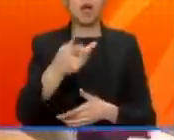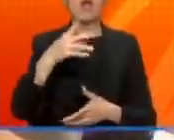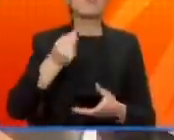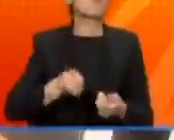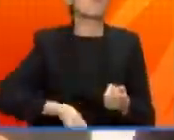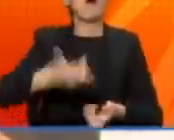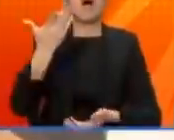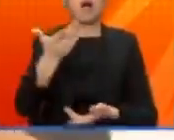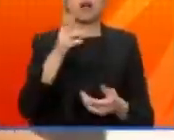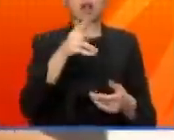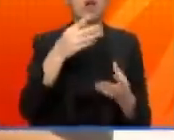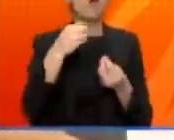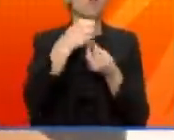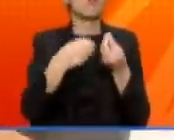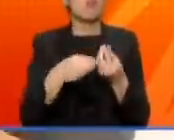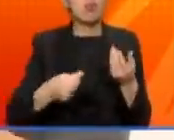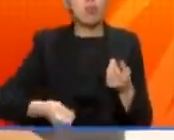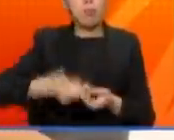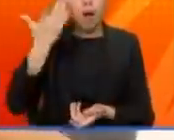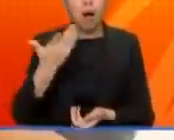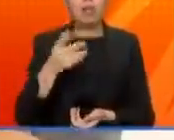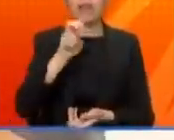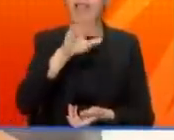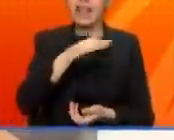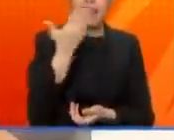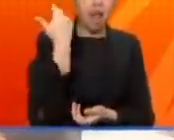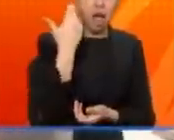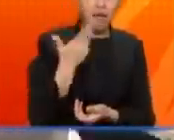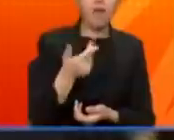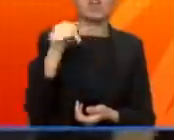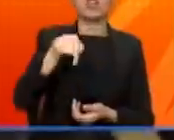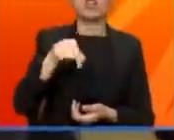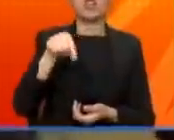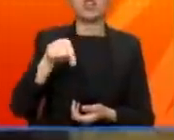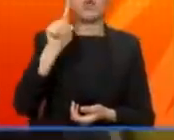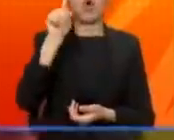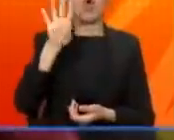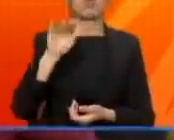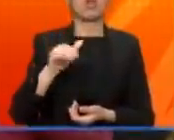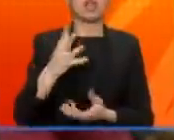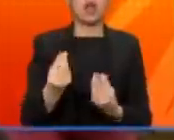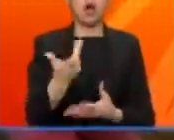pahalı. Diğerleri muzda pahalılık var. 8 liraydı. 13-14.